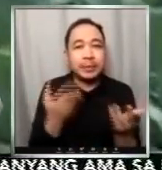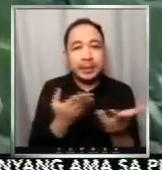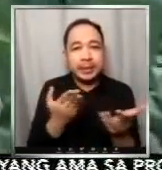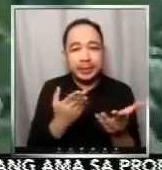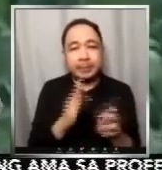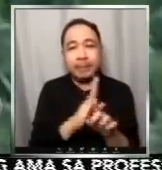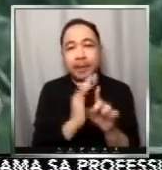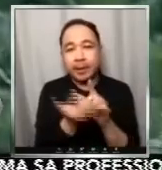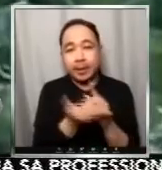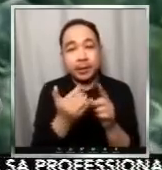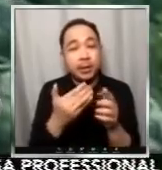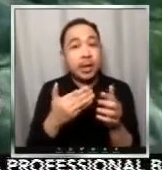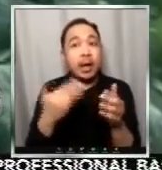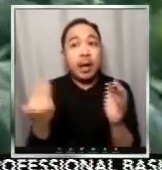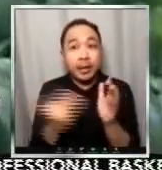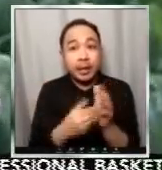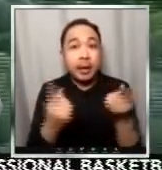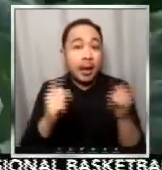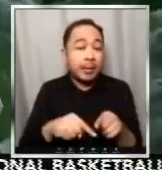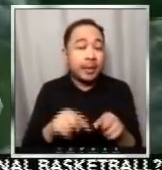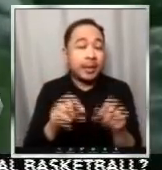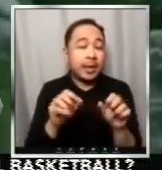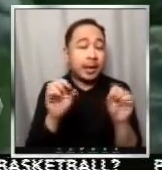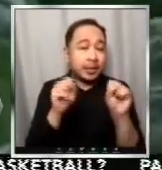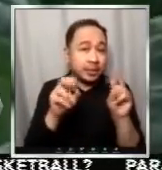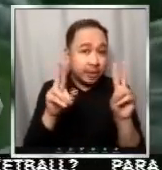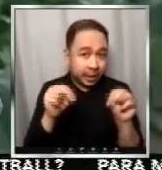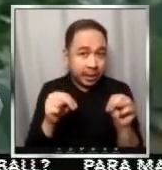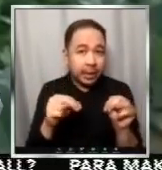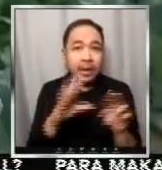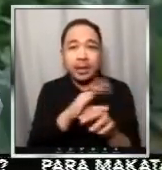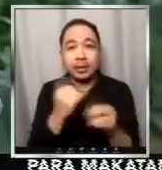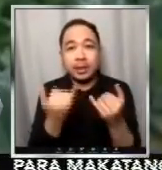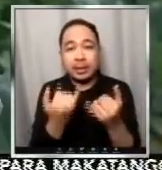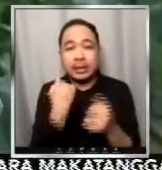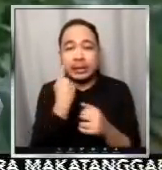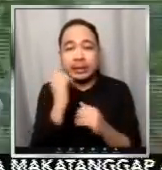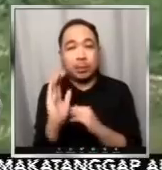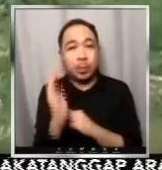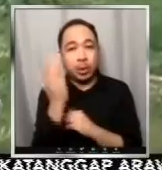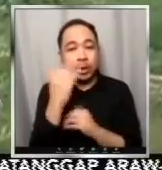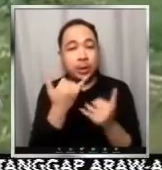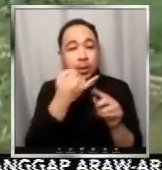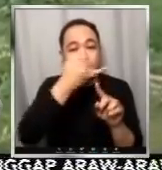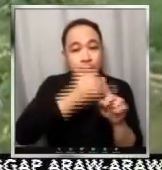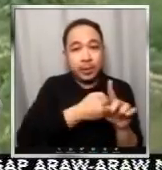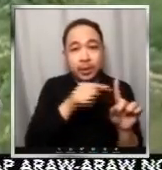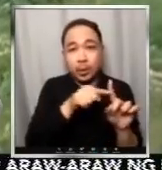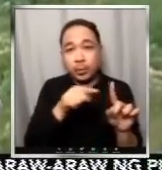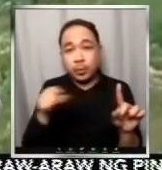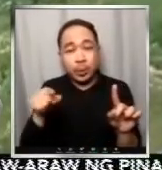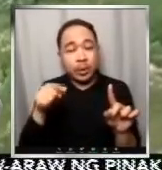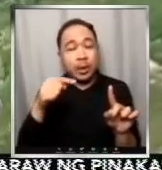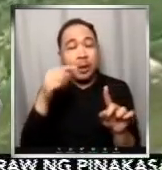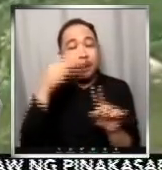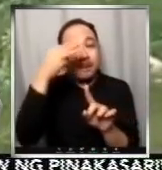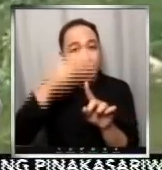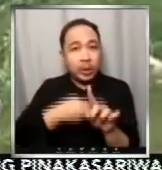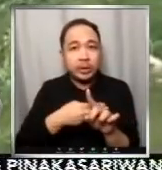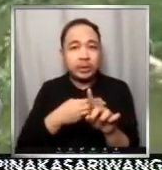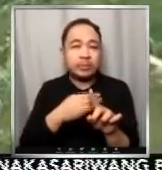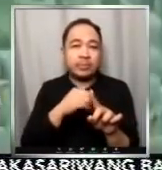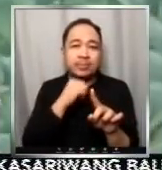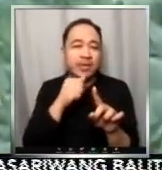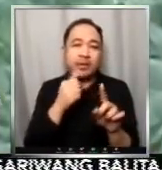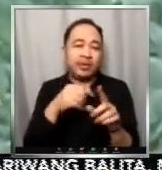nasunda noong linggo at kaninang umaga. Ngayong Enero hanggang Marso, hindi nirerekomenda ang pagtatanim ng Chinese pet shy